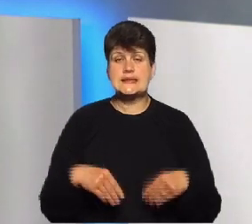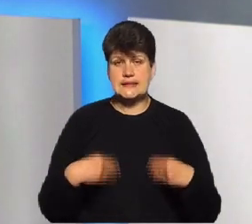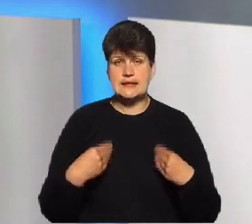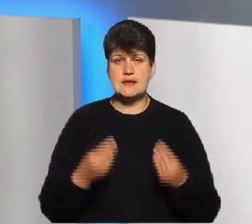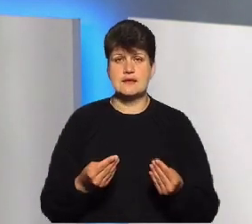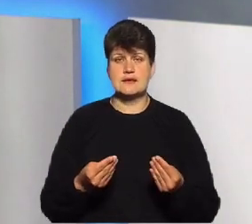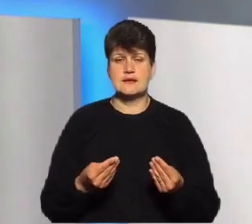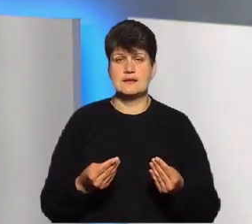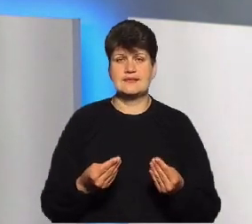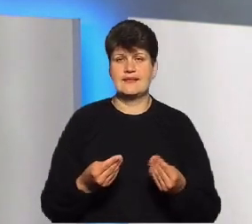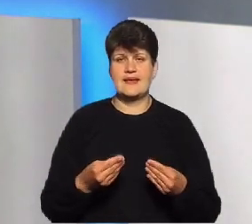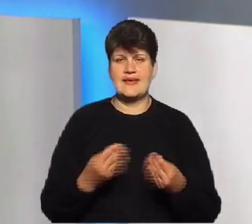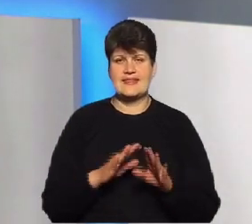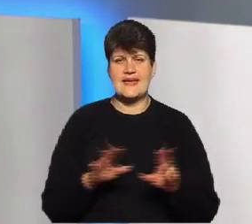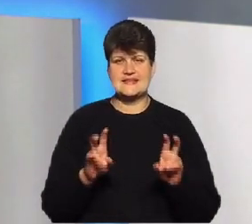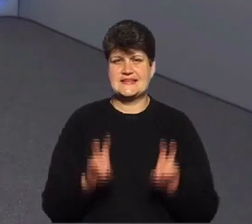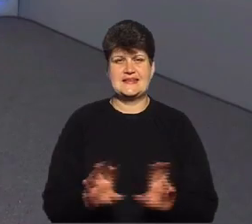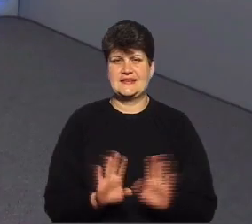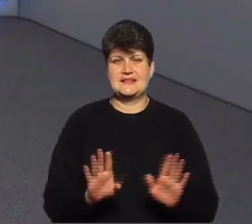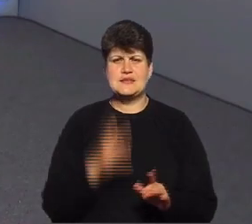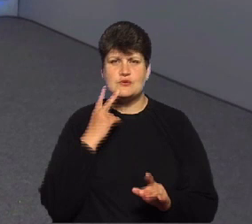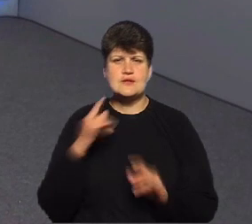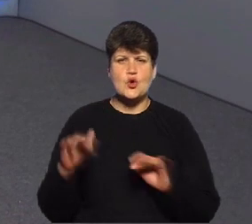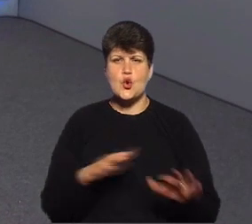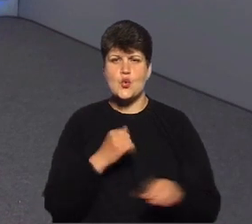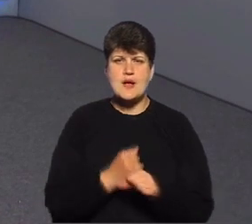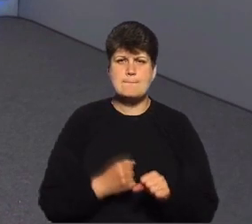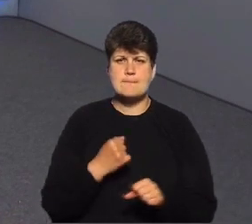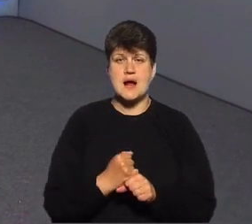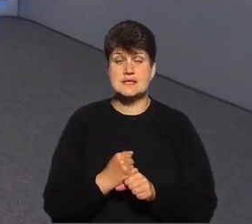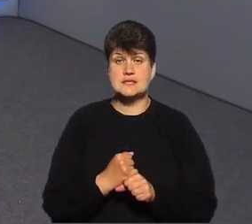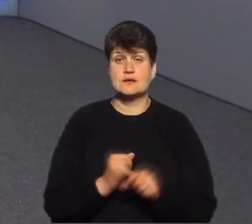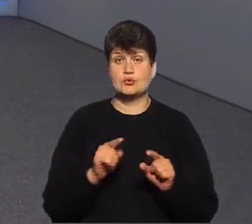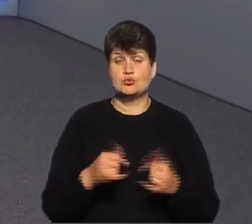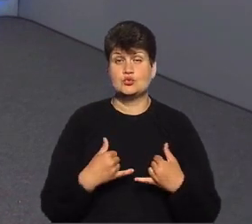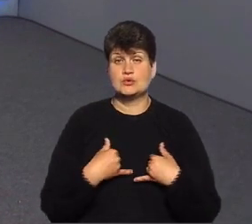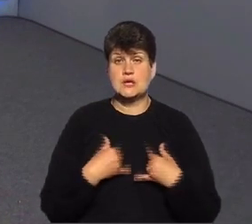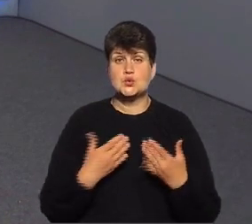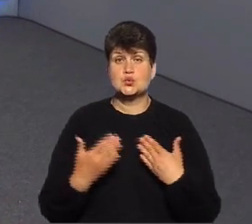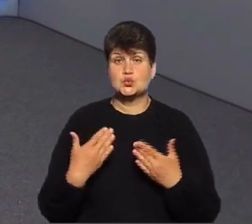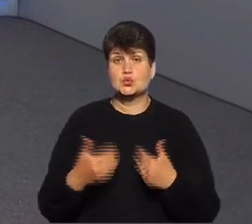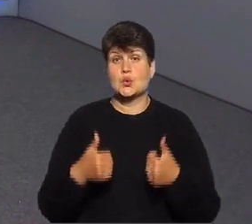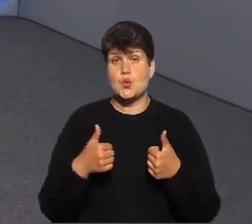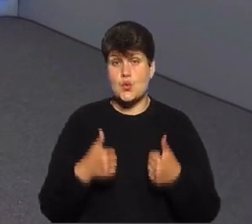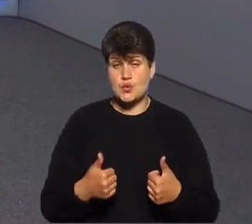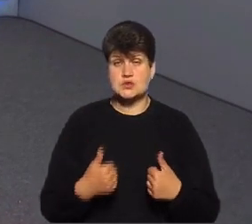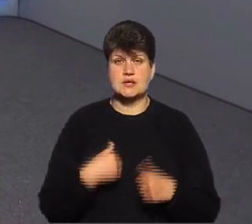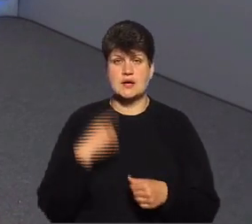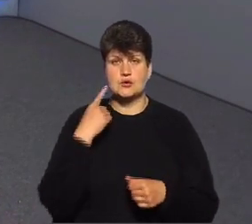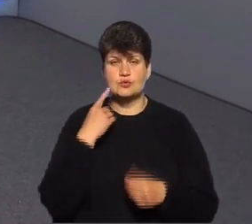засидітися, це постійний рух і праця. Тому у нас стосунки хороші, я думаю, що ми будемо їх ще